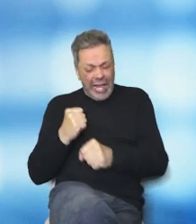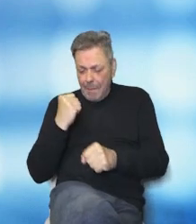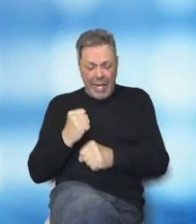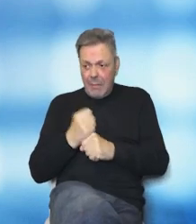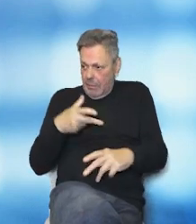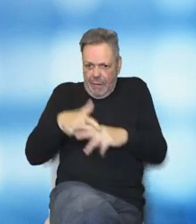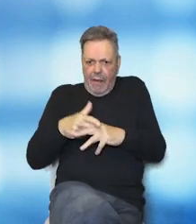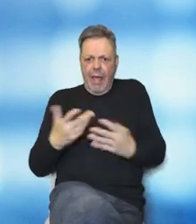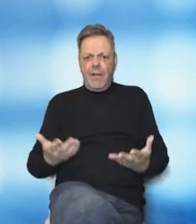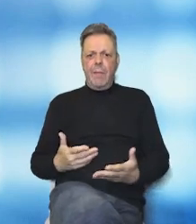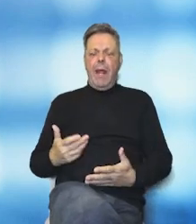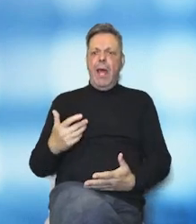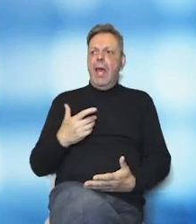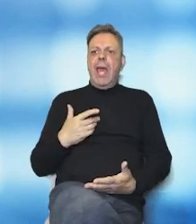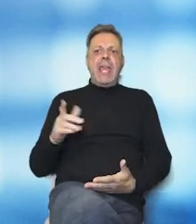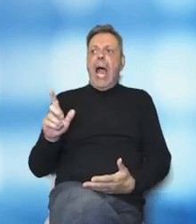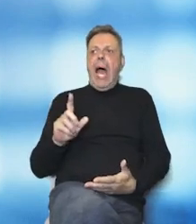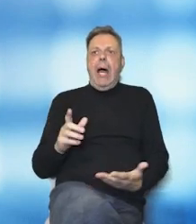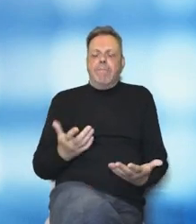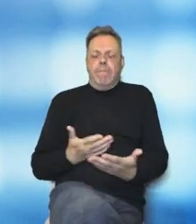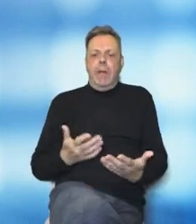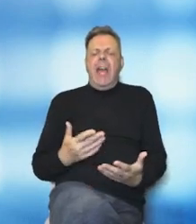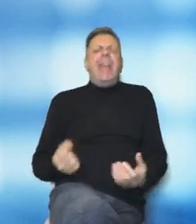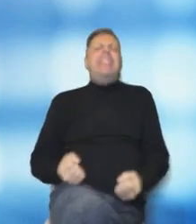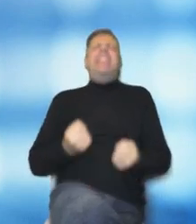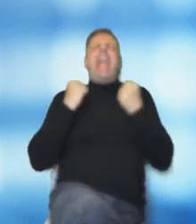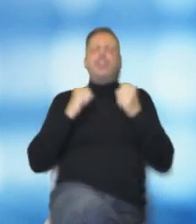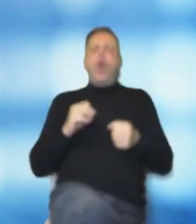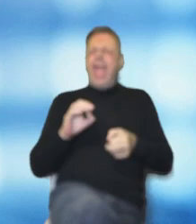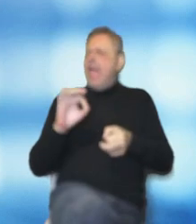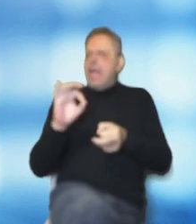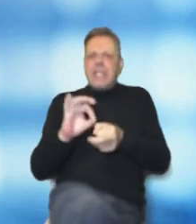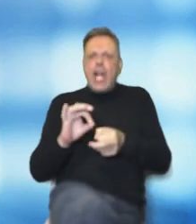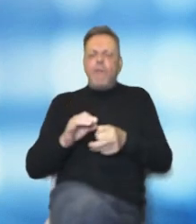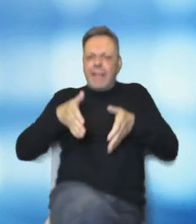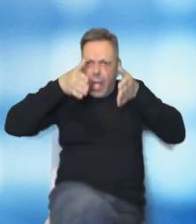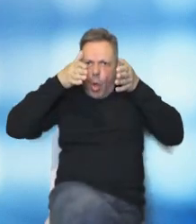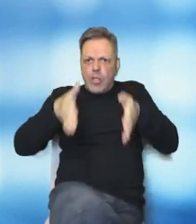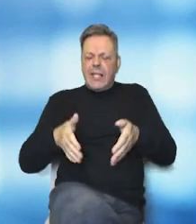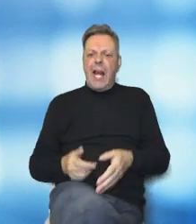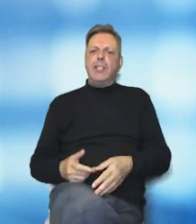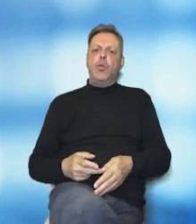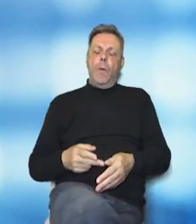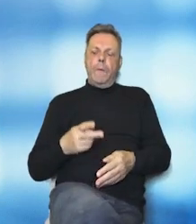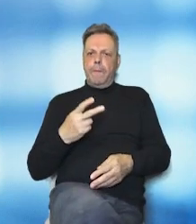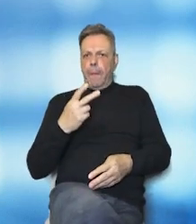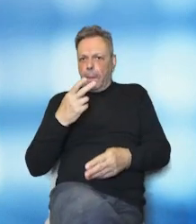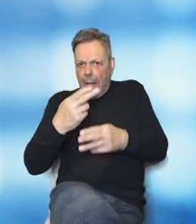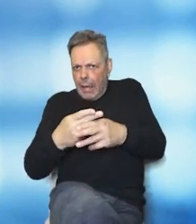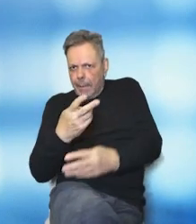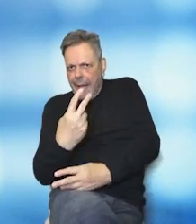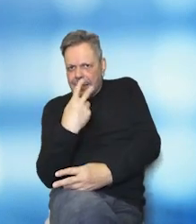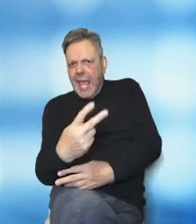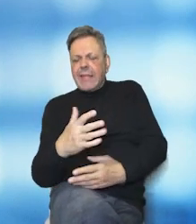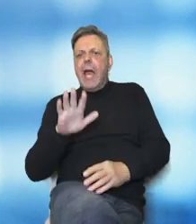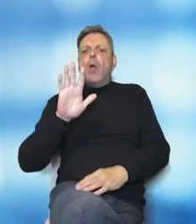Ne znam kada uzmem uopće zraka. Vrlo je teško sačuvat koncentraciju na pacijenta koji ti je